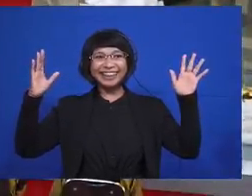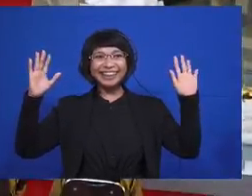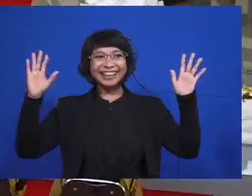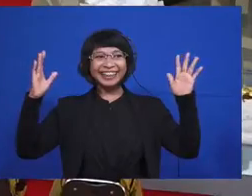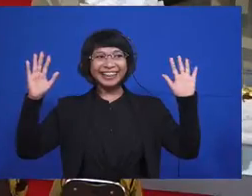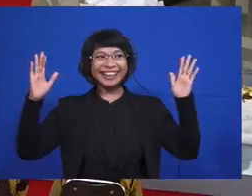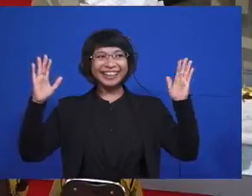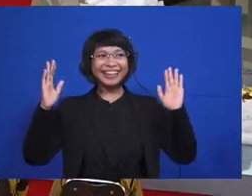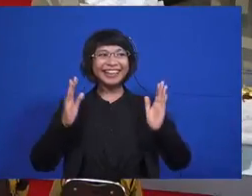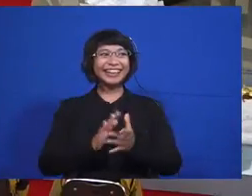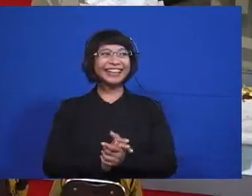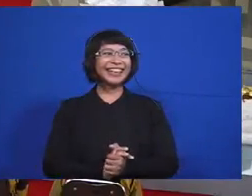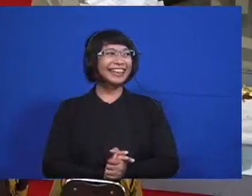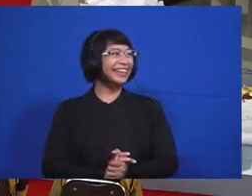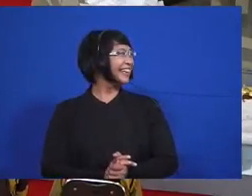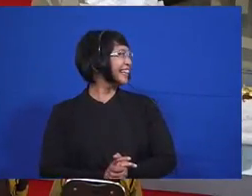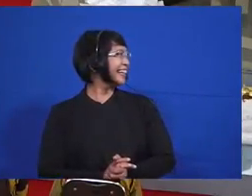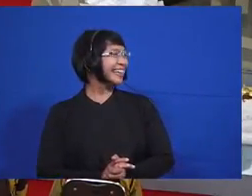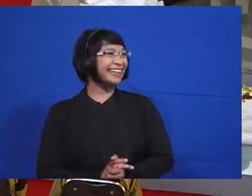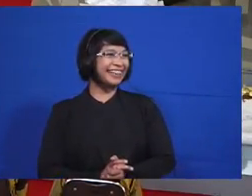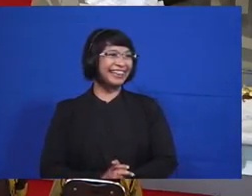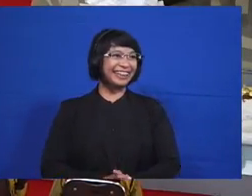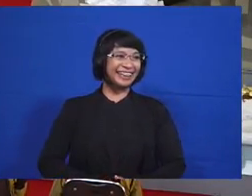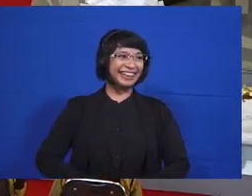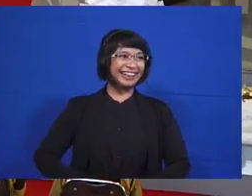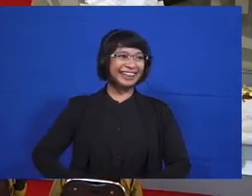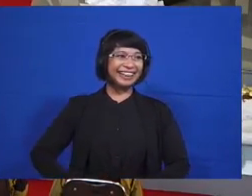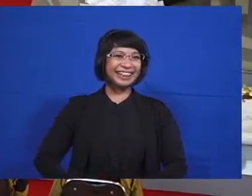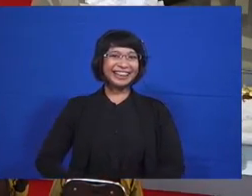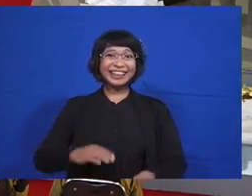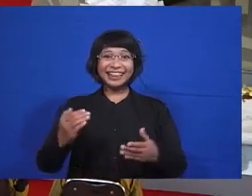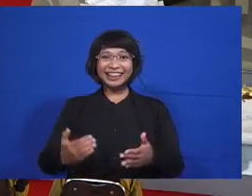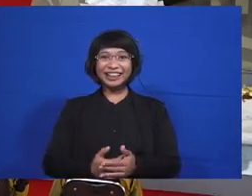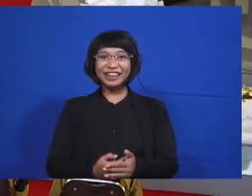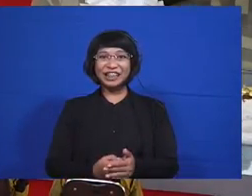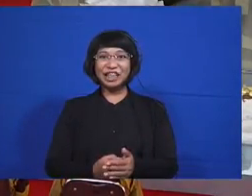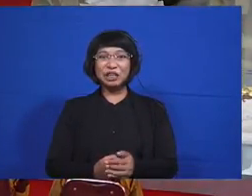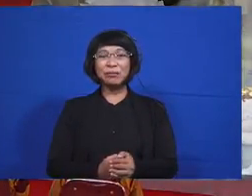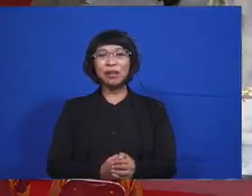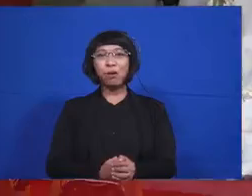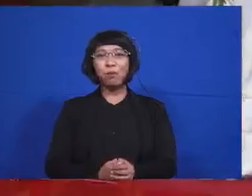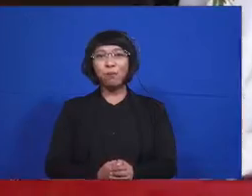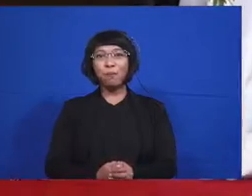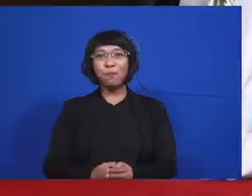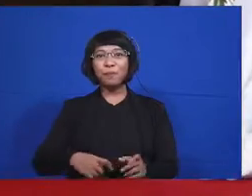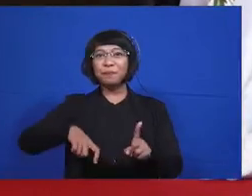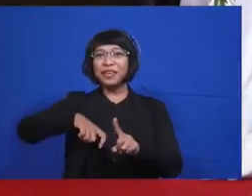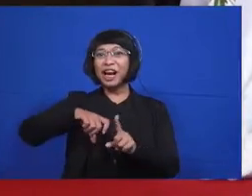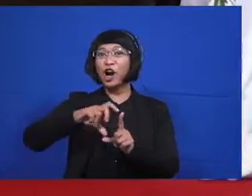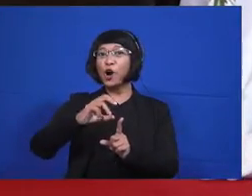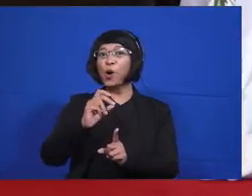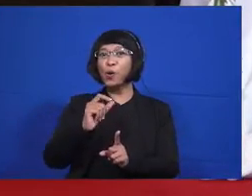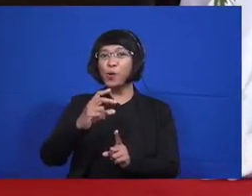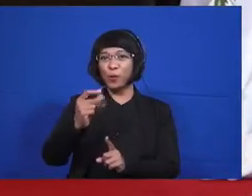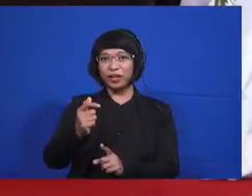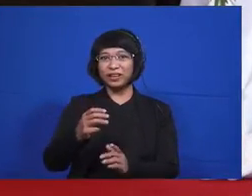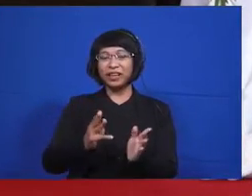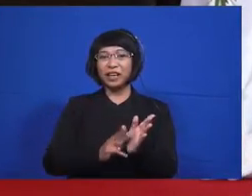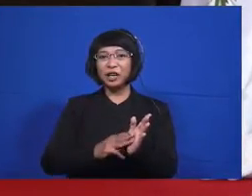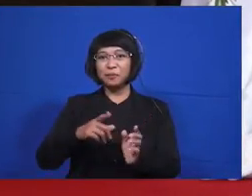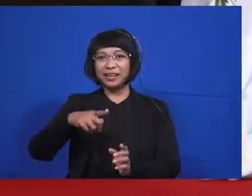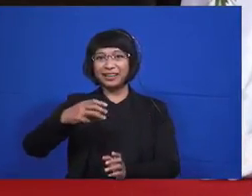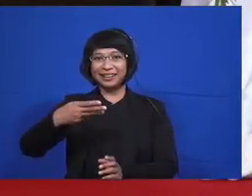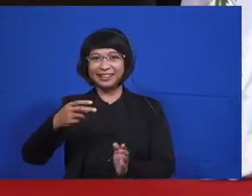Teman-temannya di atas pada bersorak-sorai itu. Ini kelompok kur melenuk voice. Ya. Nah, sekarang